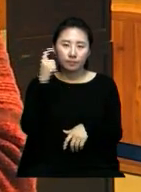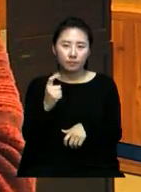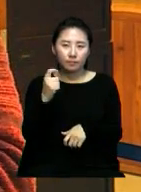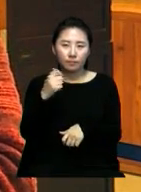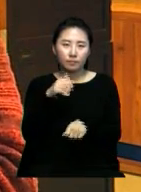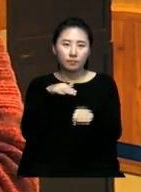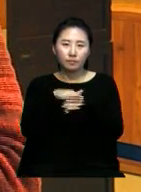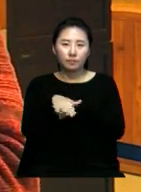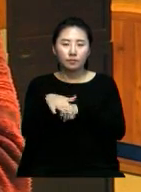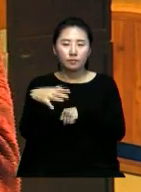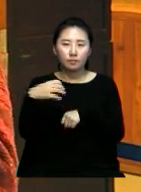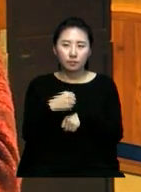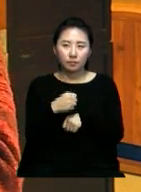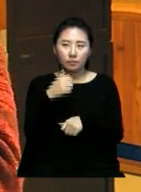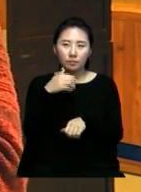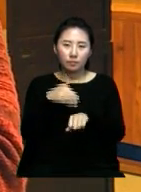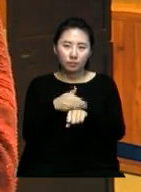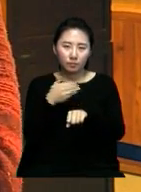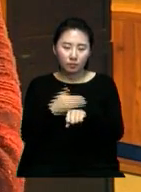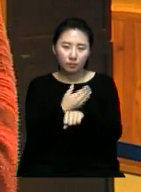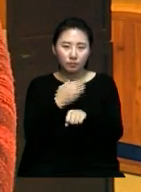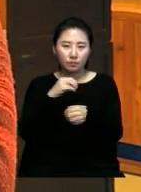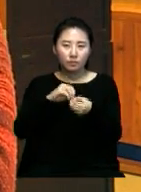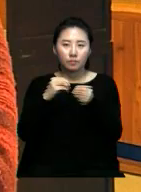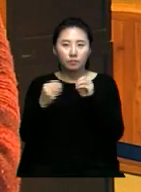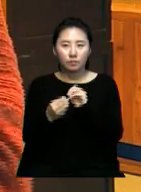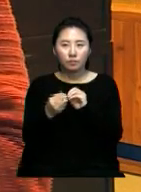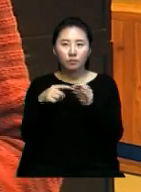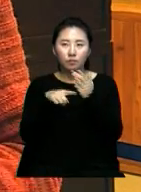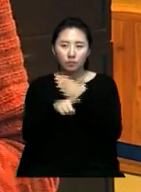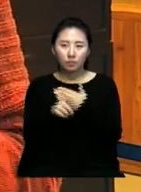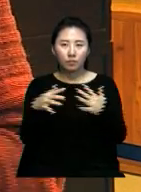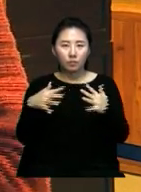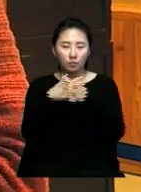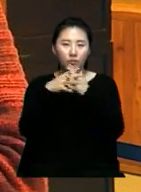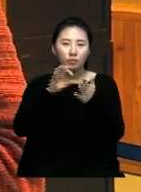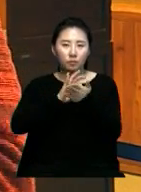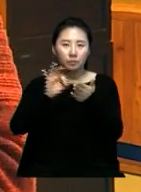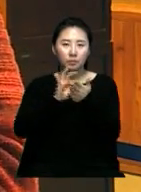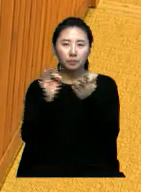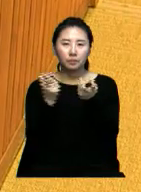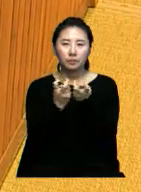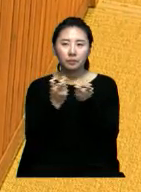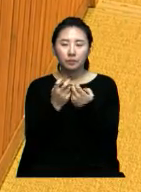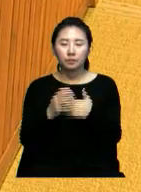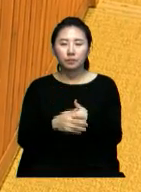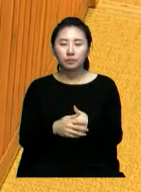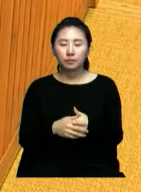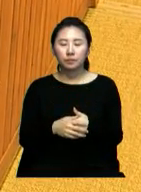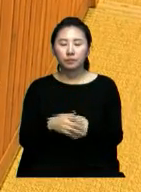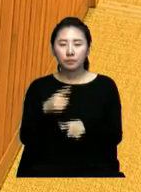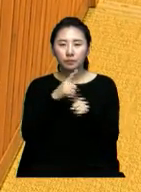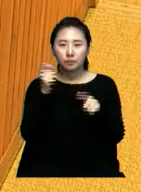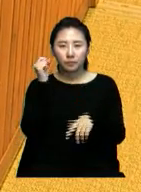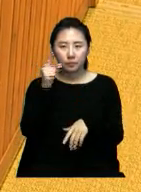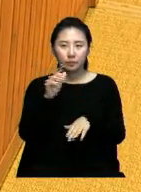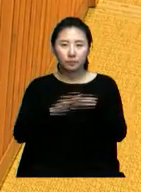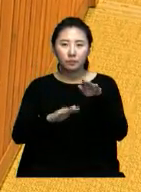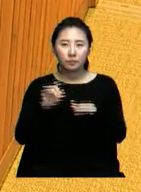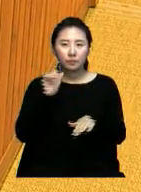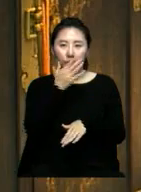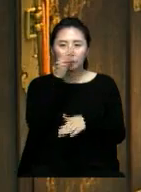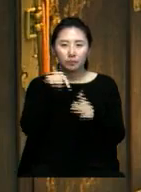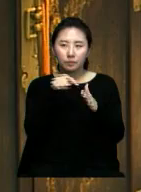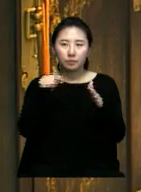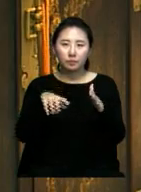형식을 갖고 있기 때문에 그걸 이제 이것도 목공에 말고 목가구 말고 이제 건초에도 이용되는 방법인데 장인들의 손끝에서 피어난